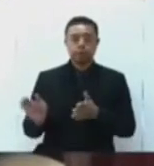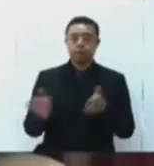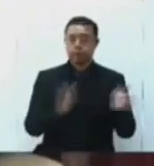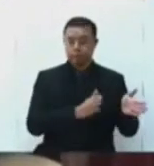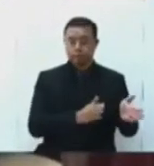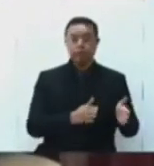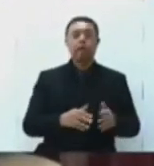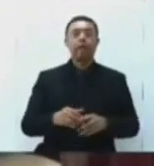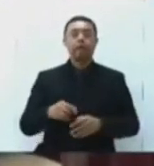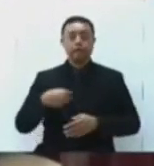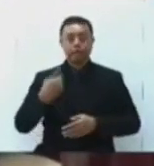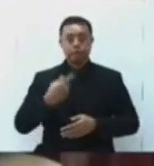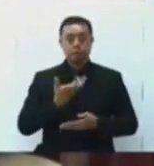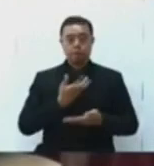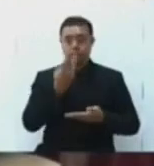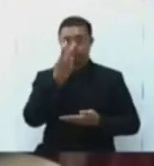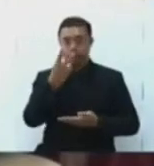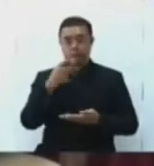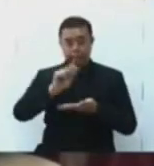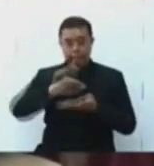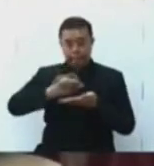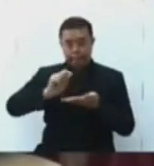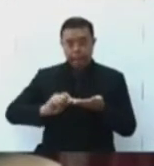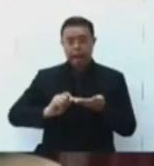selanjutnya adalah penanda